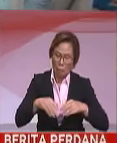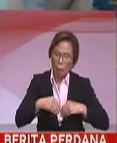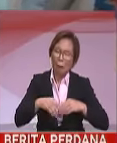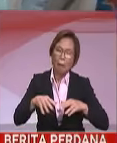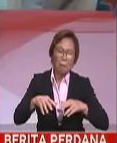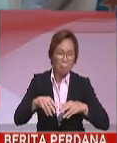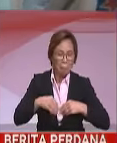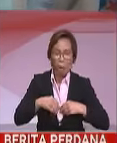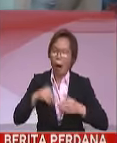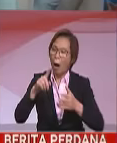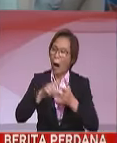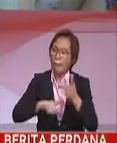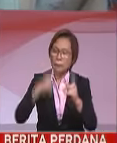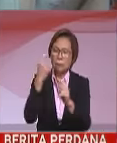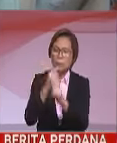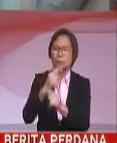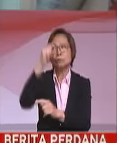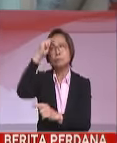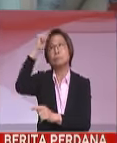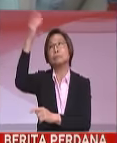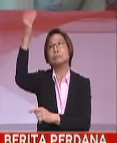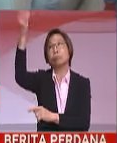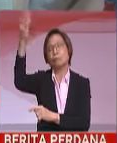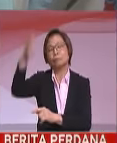ketentuan takdir.